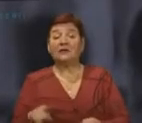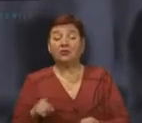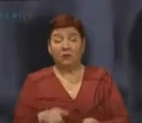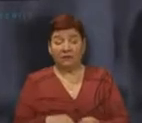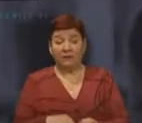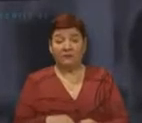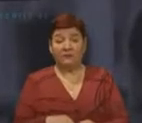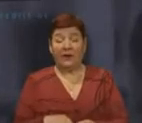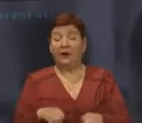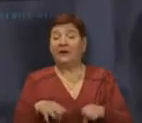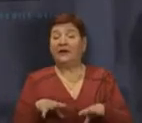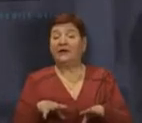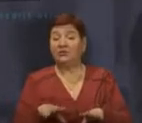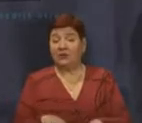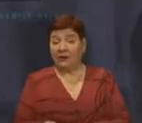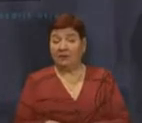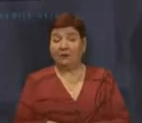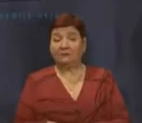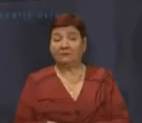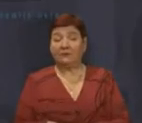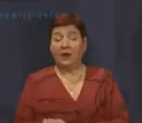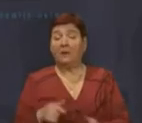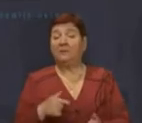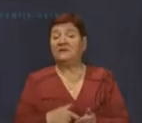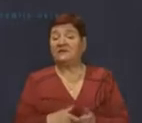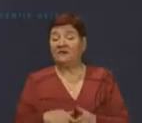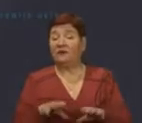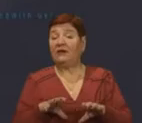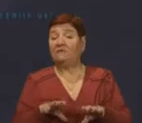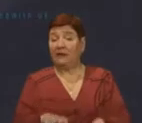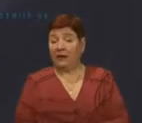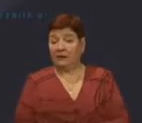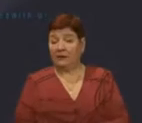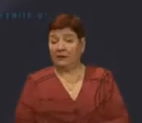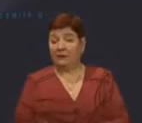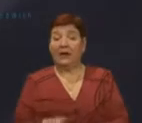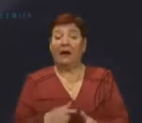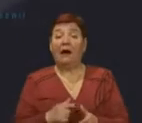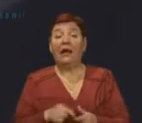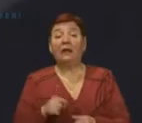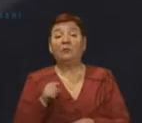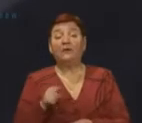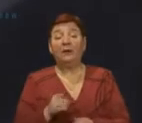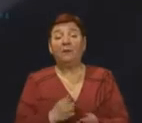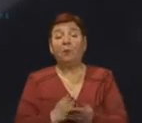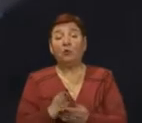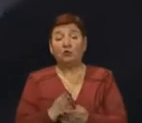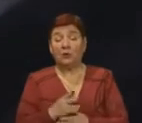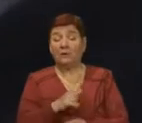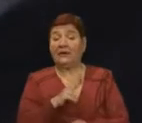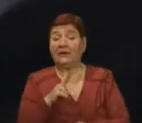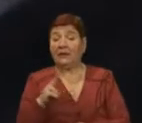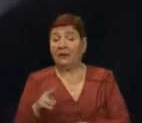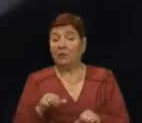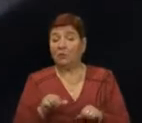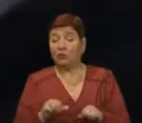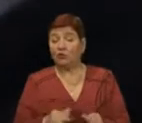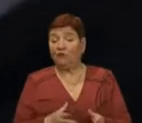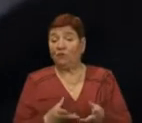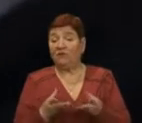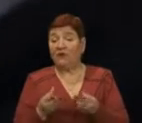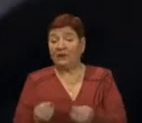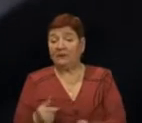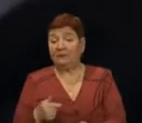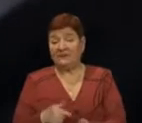це рішеннями місцевої влади, але тільки по тим послугам, на які може